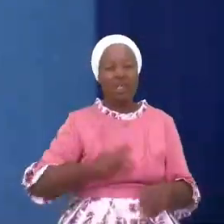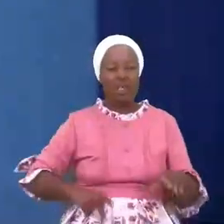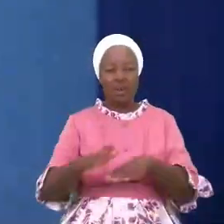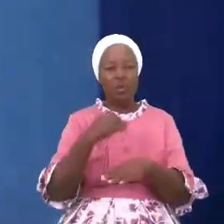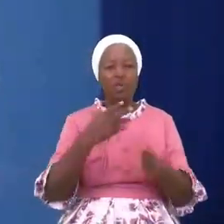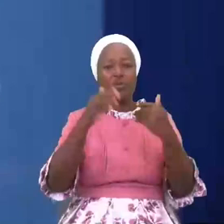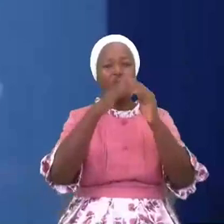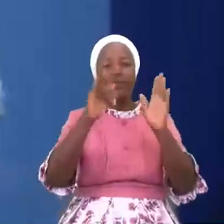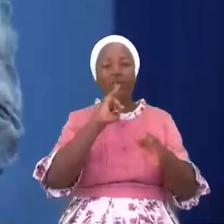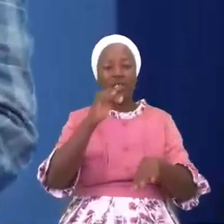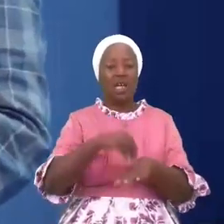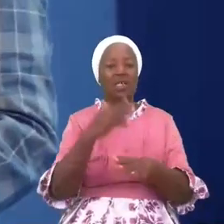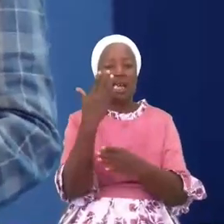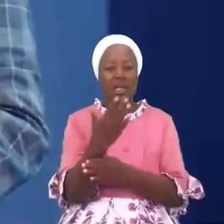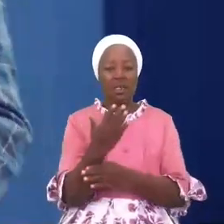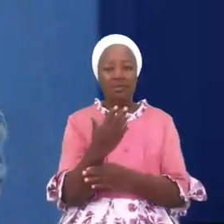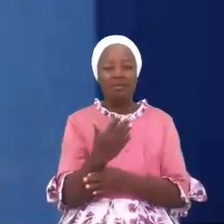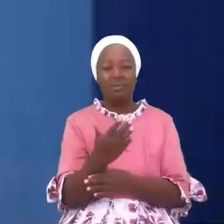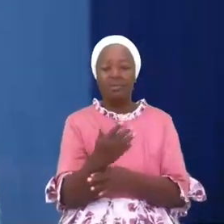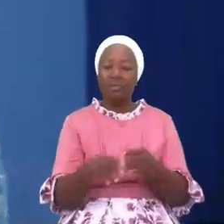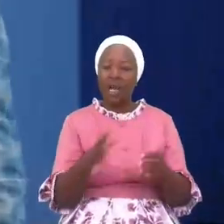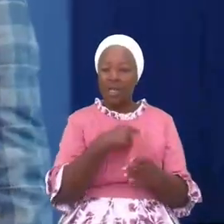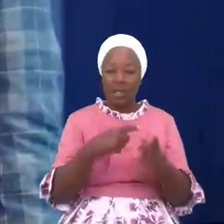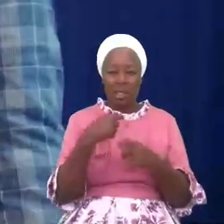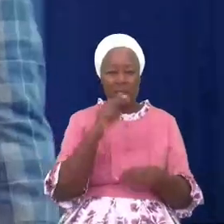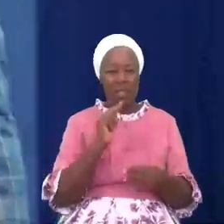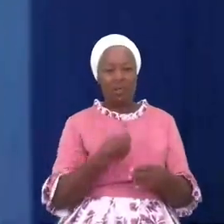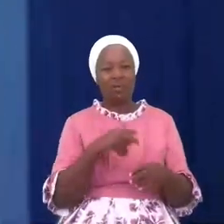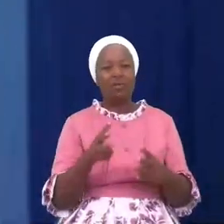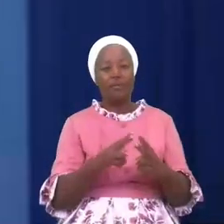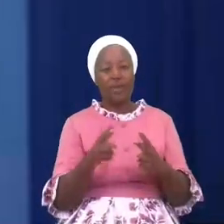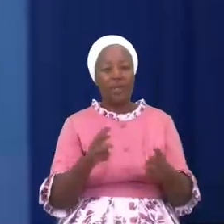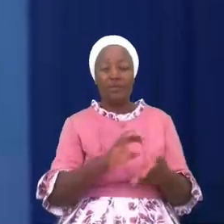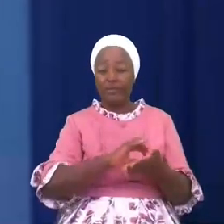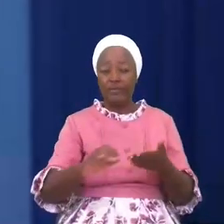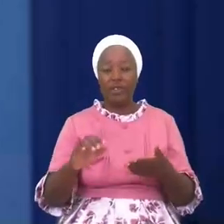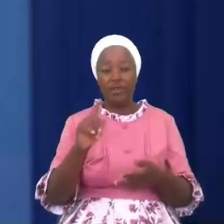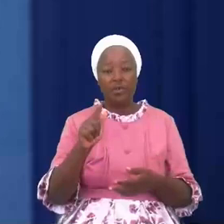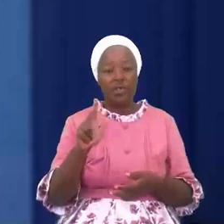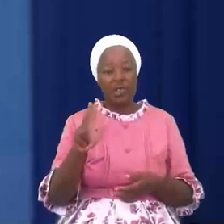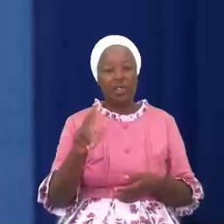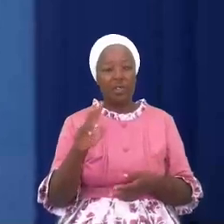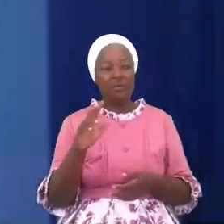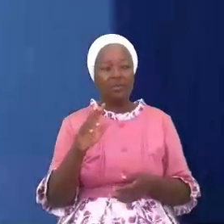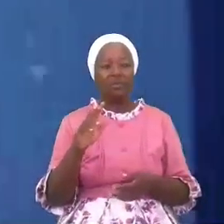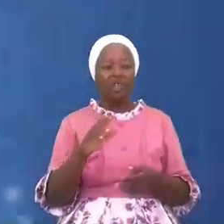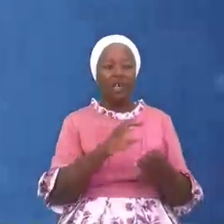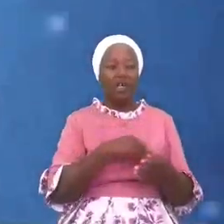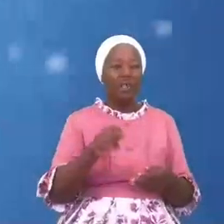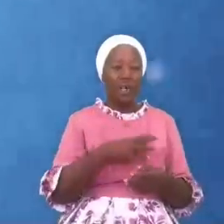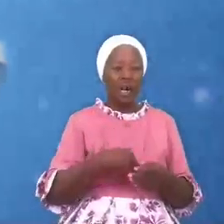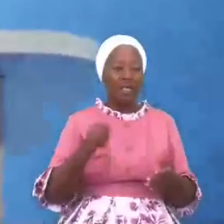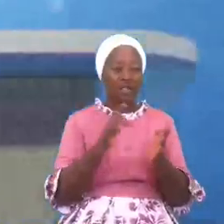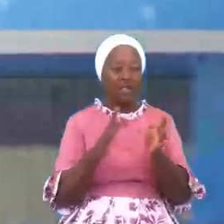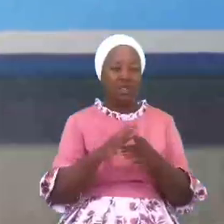est proche. Il nous dit dans le verset 23, verset 23, Jésus parcourait toute